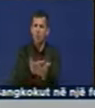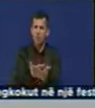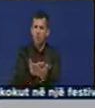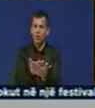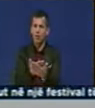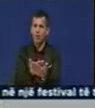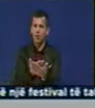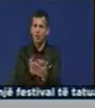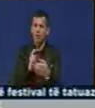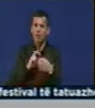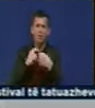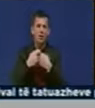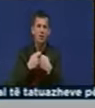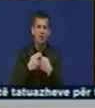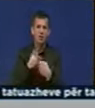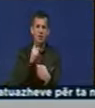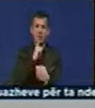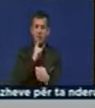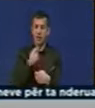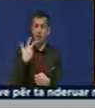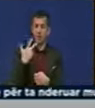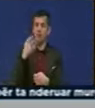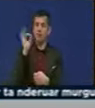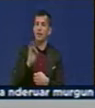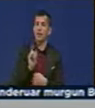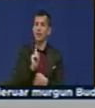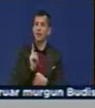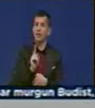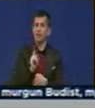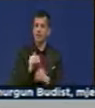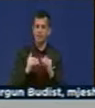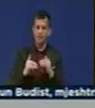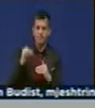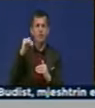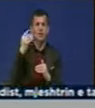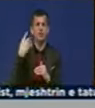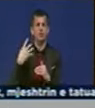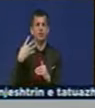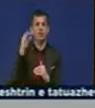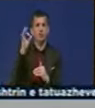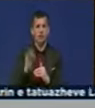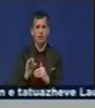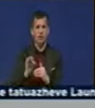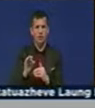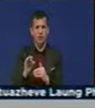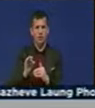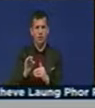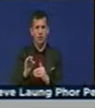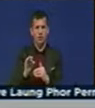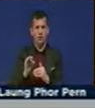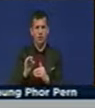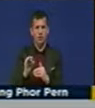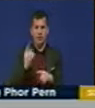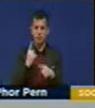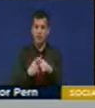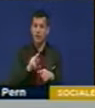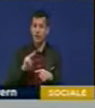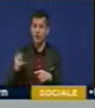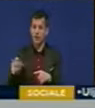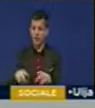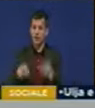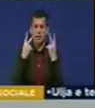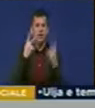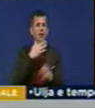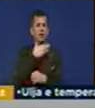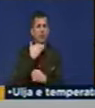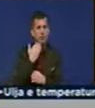koalicionet të mos jenë të përbëra në 30%, por në 40% gra, por një rritje e konsiderueshme. Dhe tjetra që është shumë e